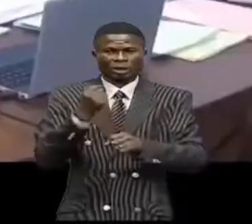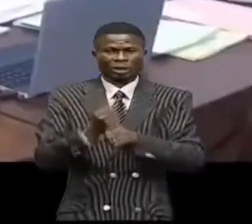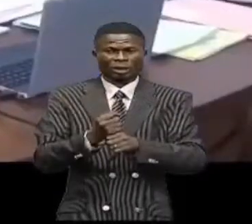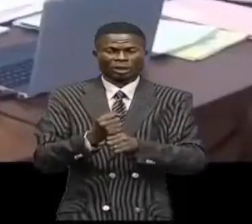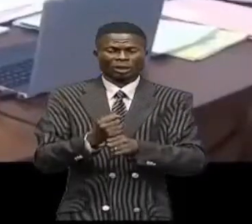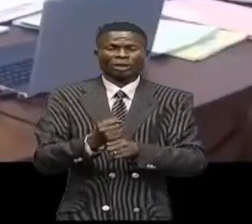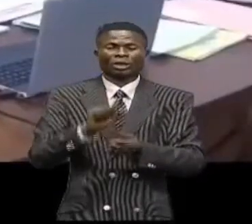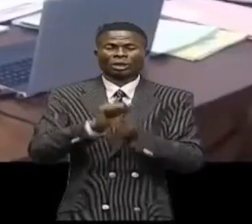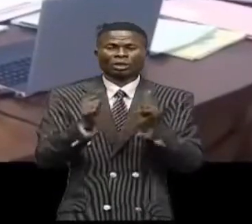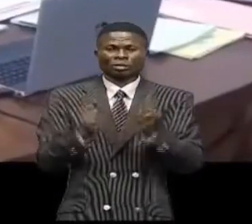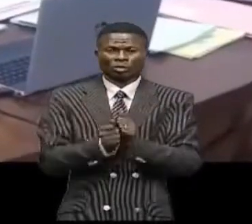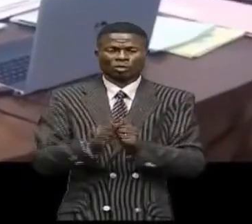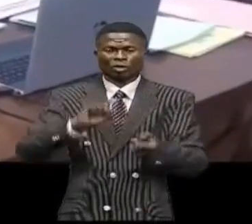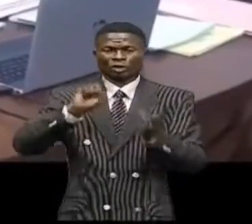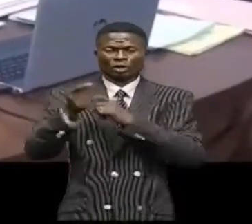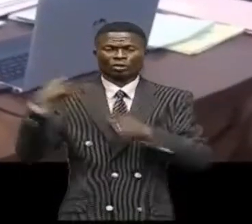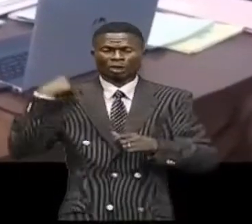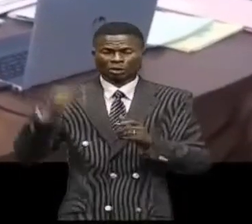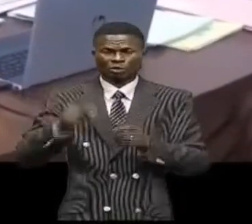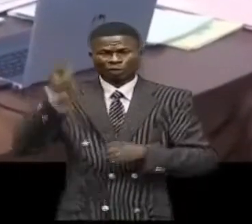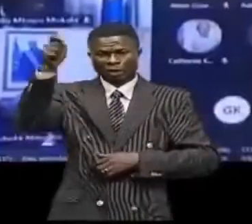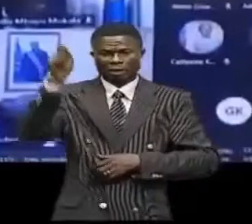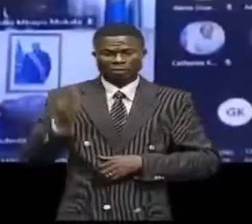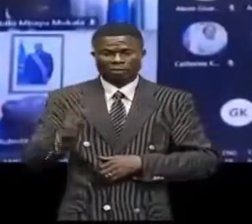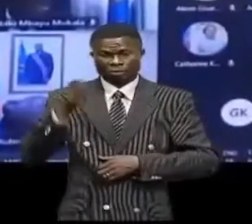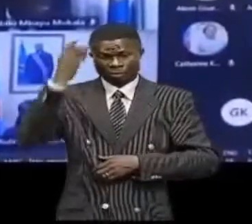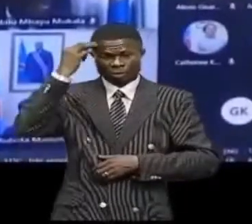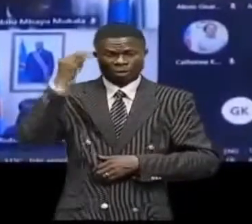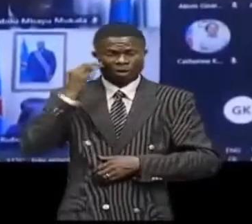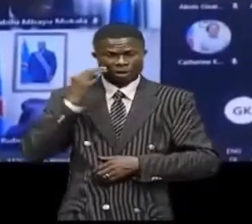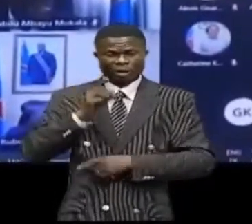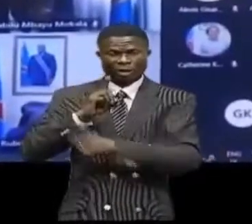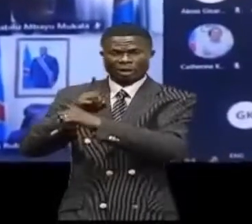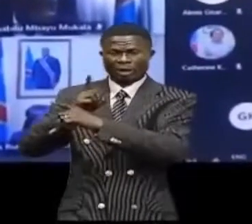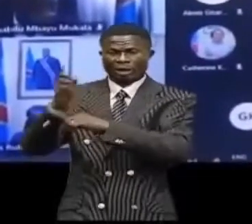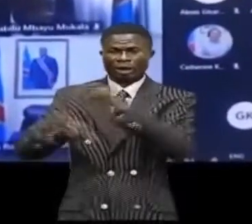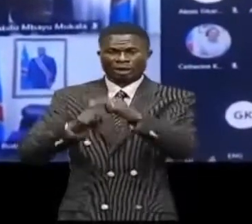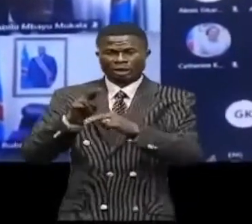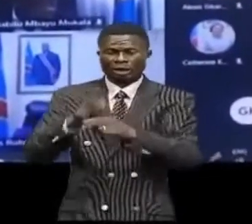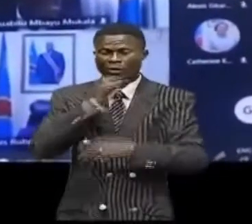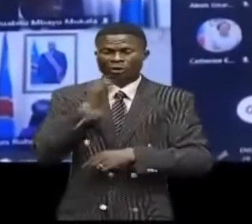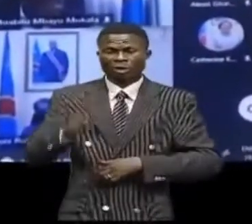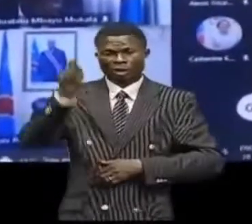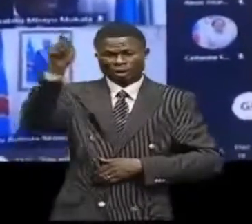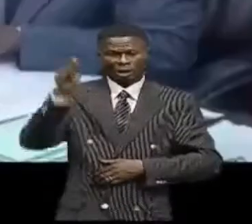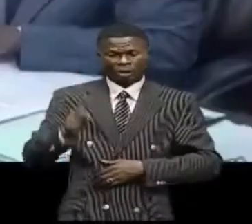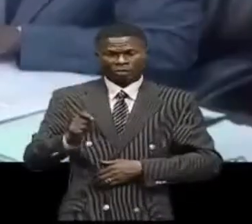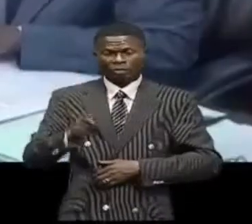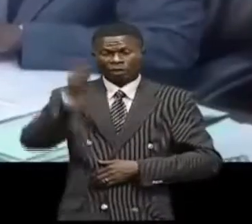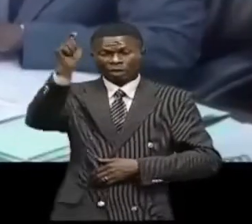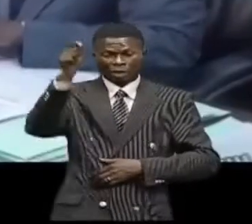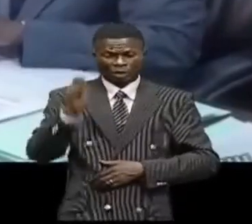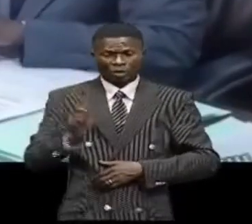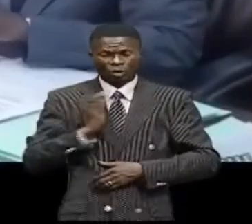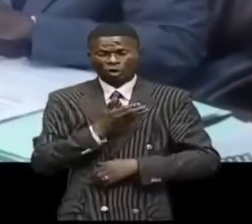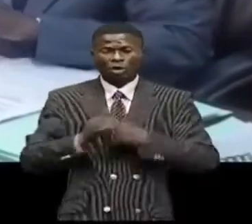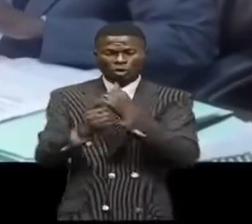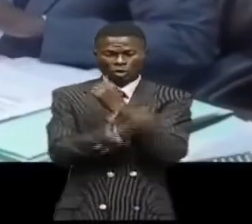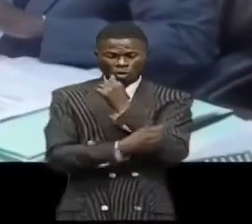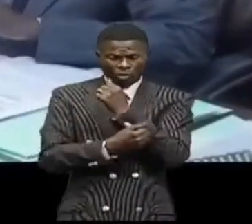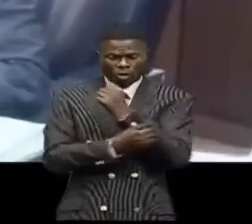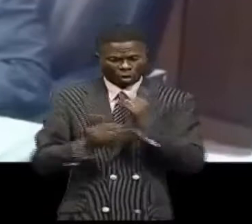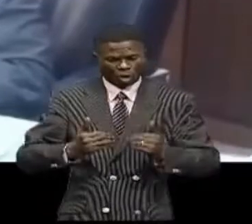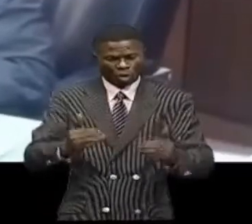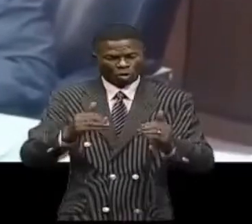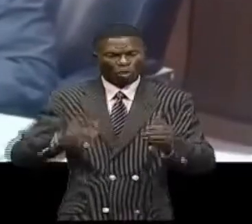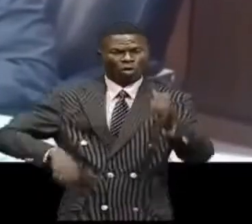de siège, le ministre de la Défense nationale et ancien combattant a indiqué que nos forces armées poursuivent la traque des